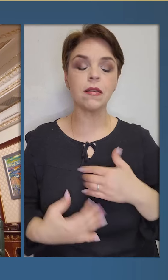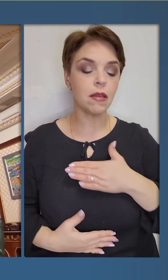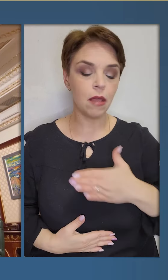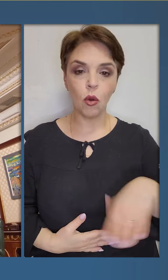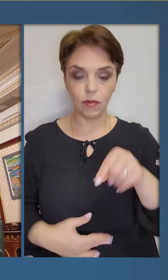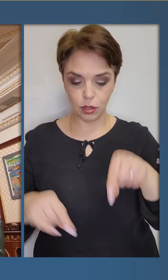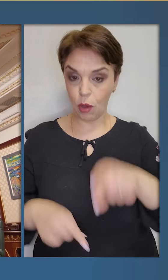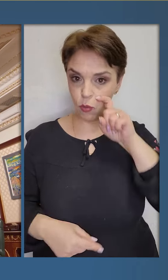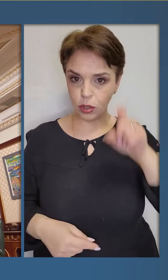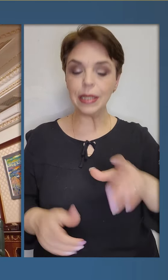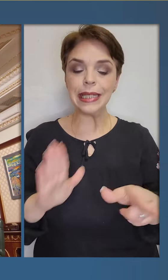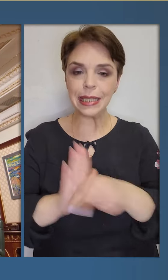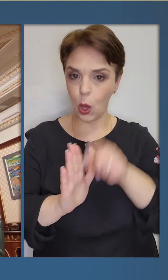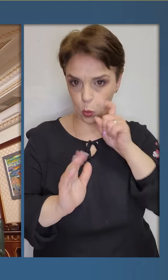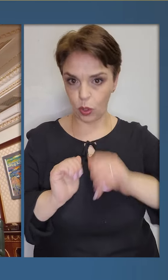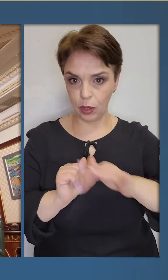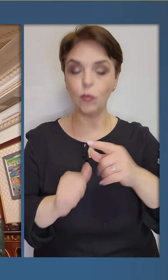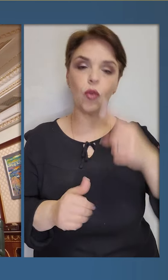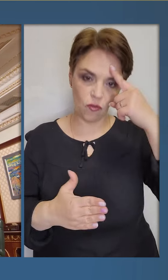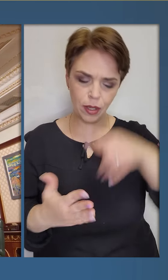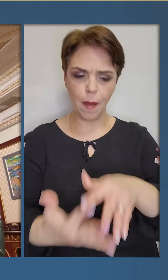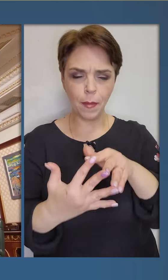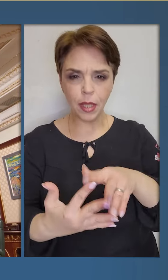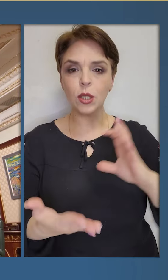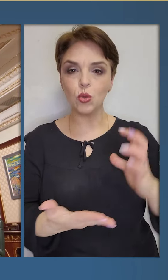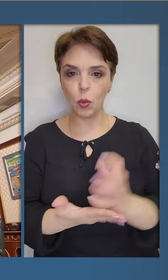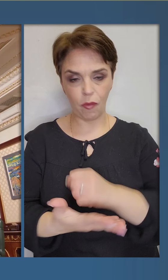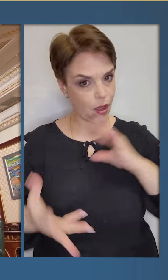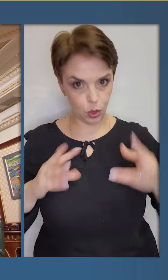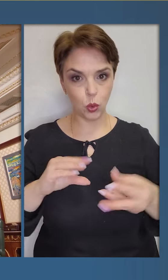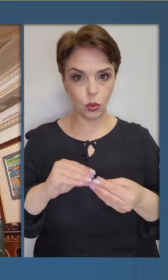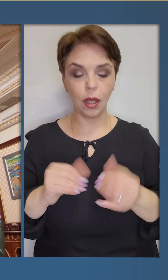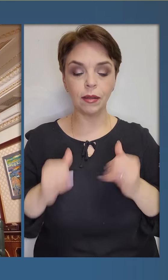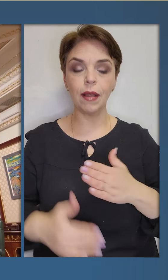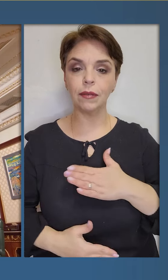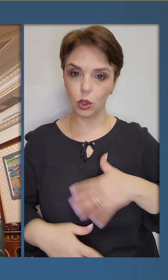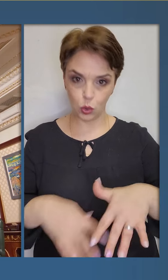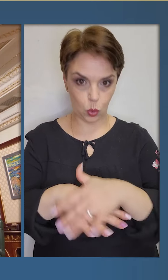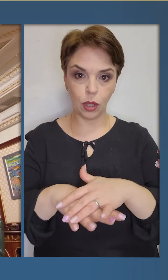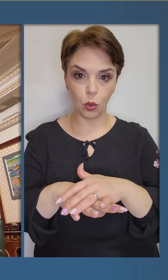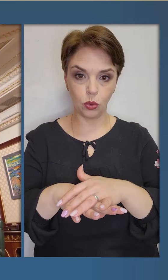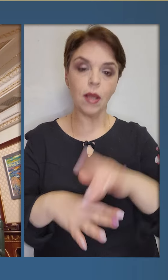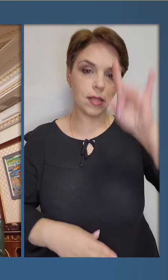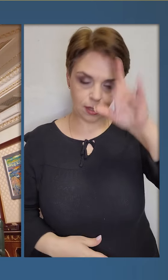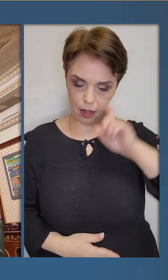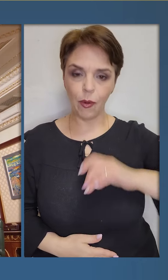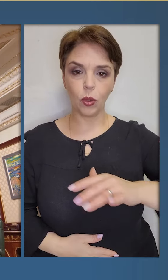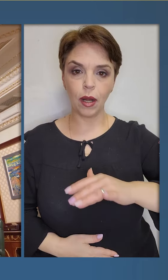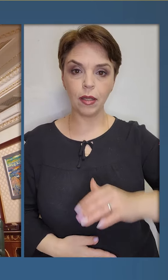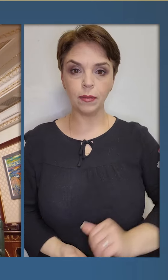інтересів я Дякую усім хто в Україні та з Україною Хто вірить б'ється та здобуває результат для нашого